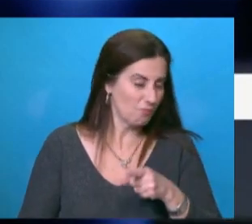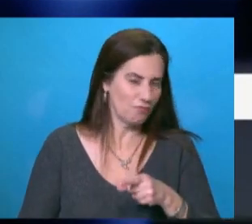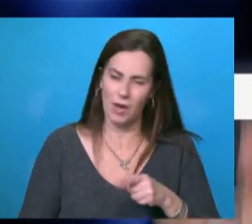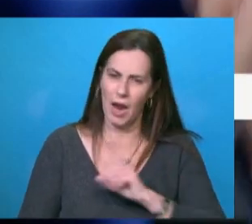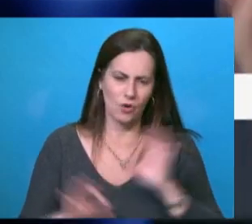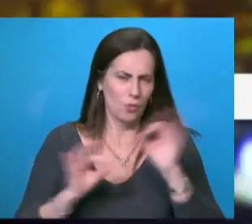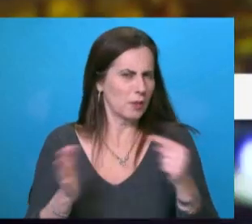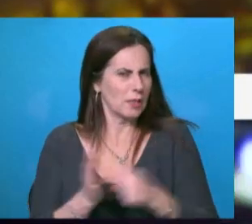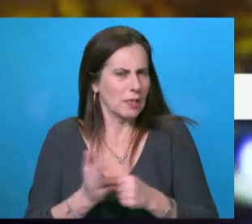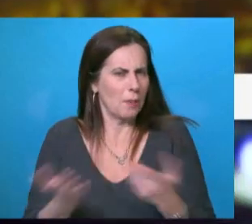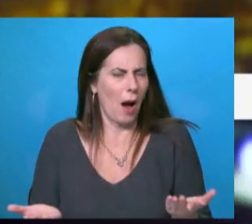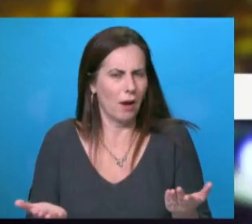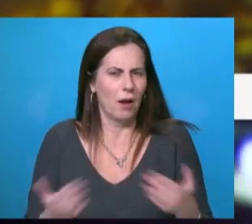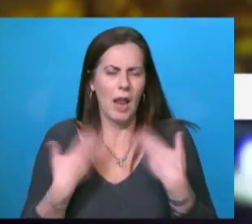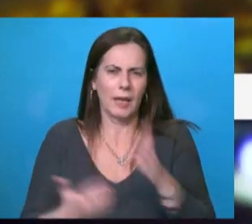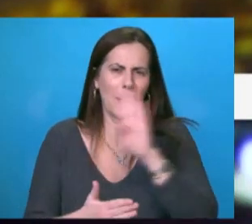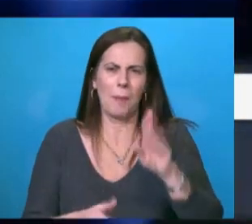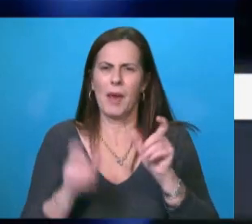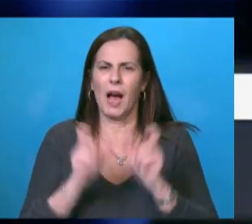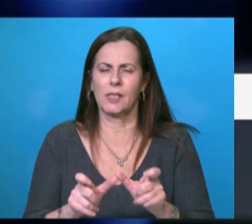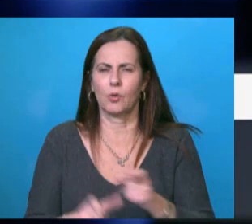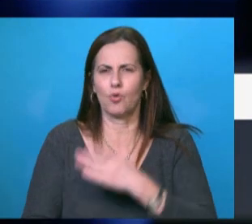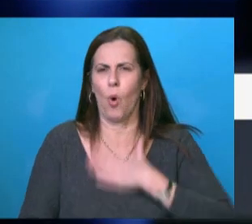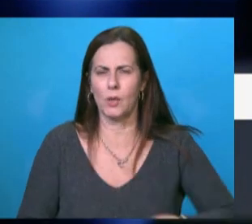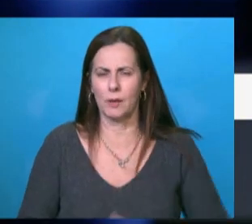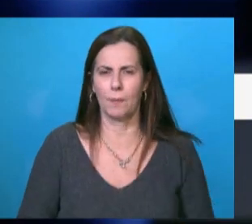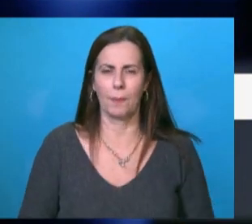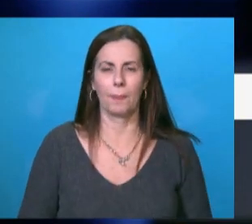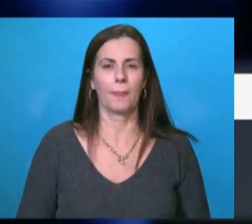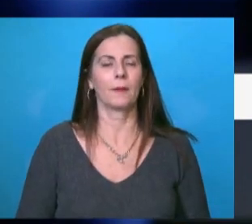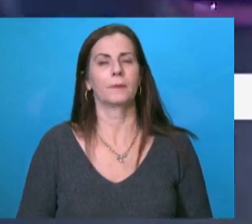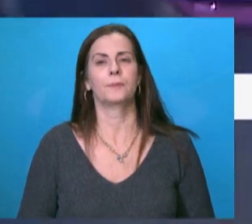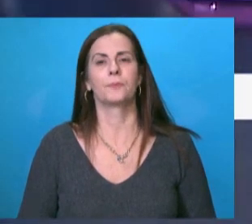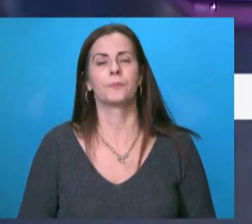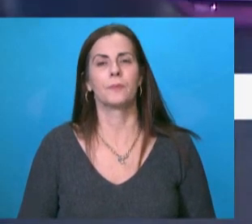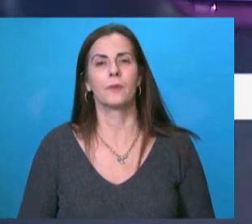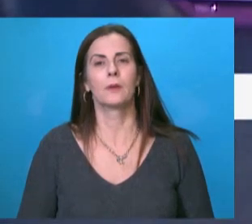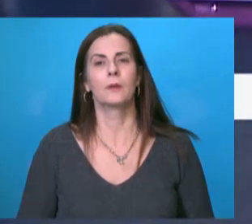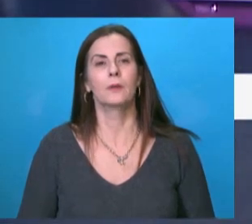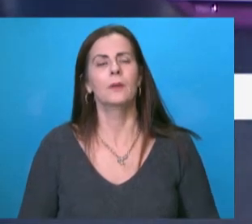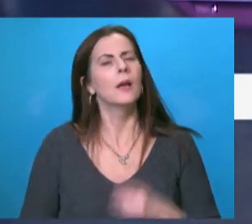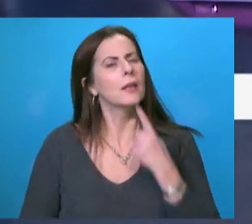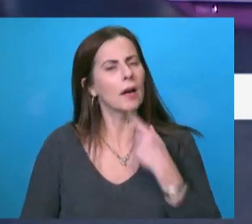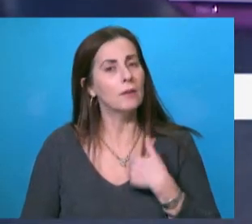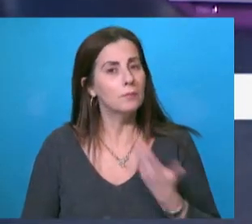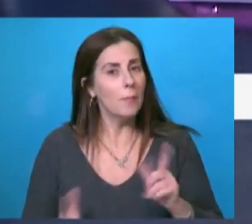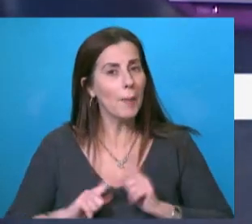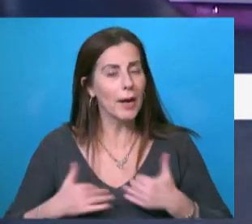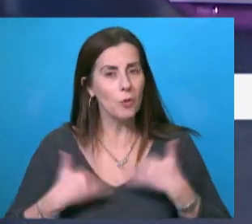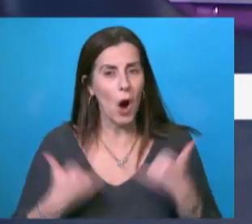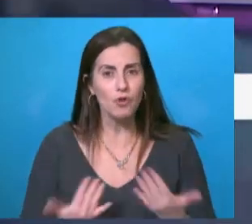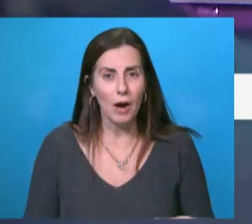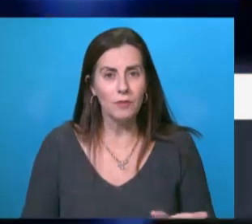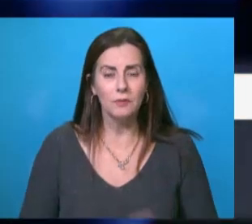סיבה להעניק לו את החסינות שהוא מבקש. אוקיי, בעצם לסיכום העניין הזה, בוא תגיד לנו לקראת מה אנחנו הולכים, מה השלב הבא?